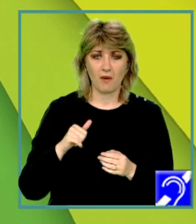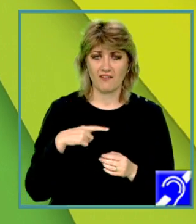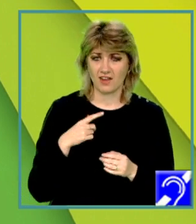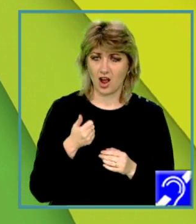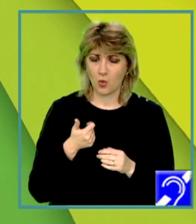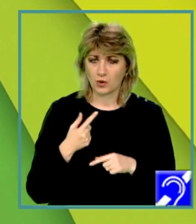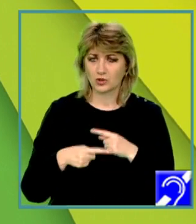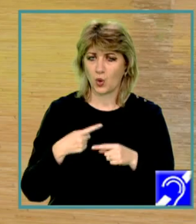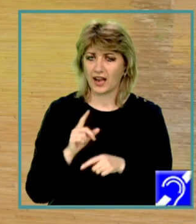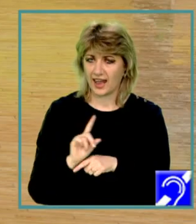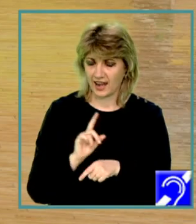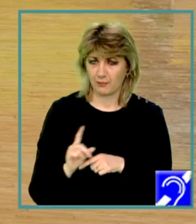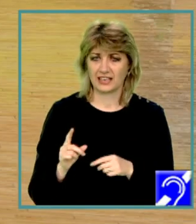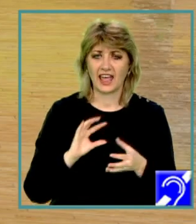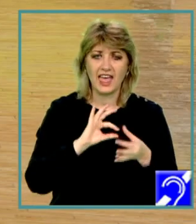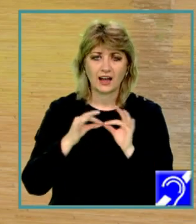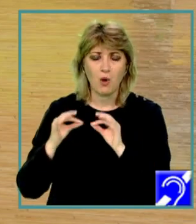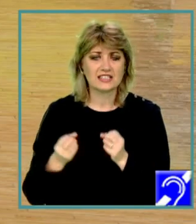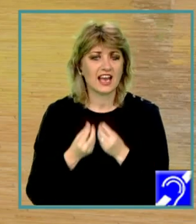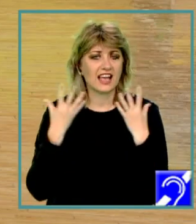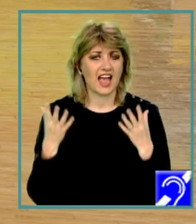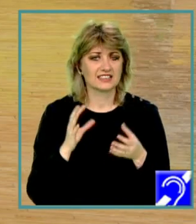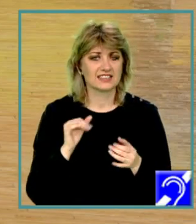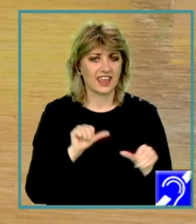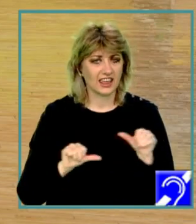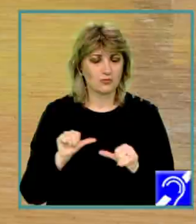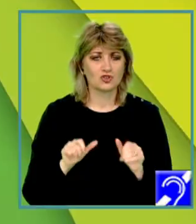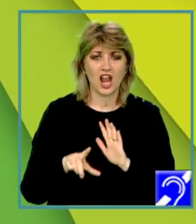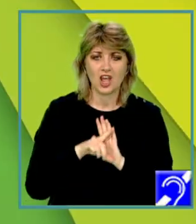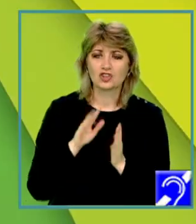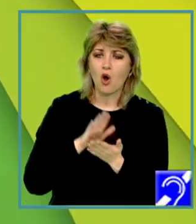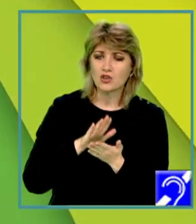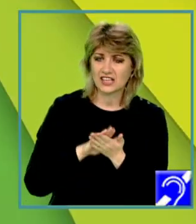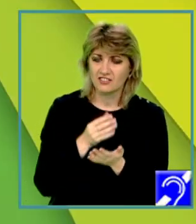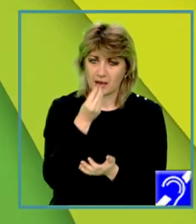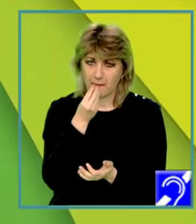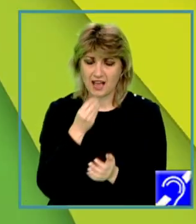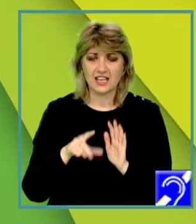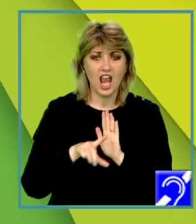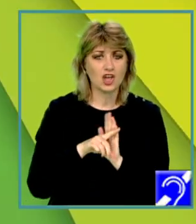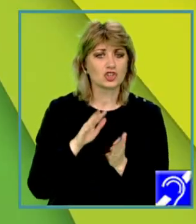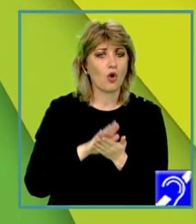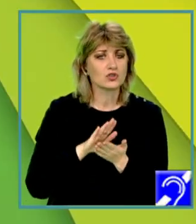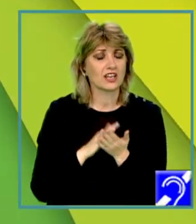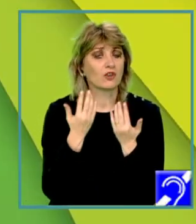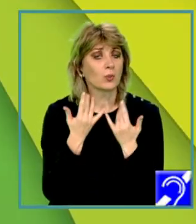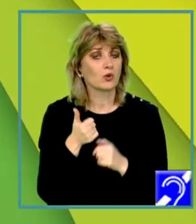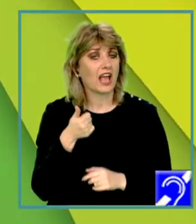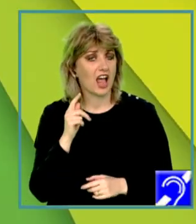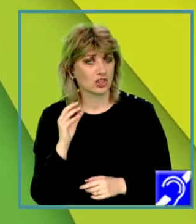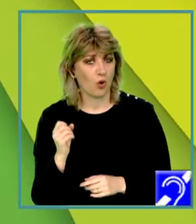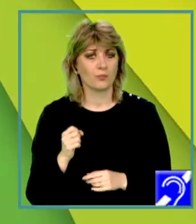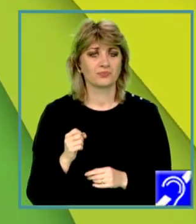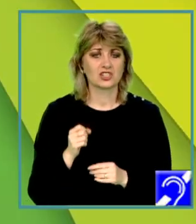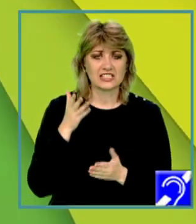noțiuni ecuația reacției chimice legea conservării masei legea conservării numărului de atomi stabilirea